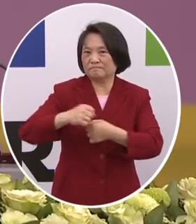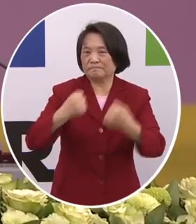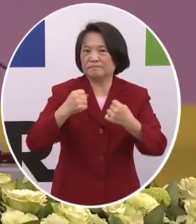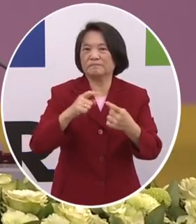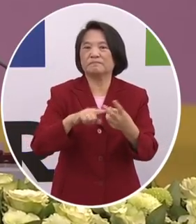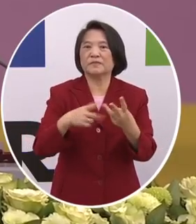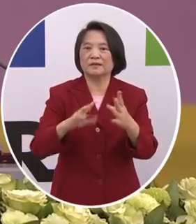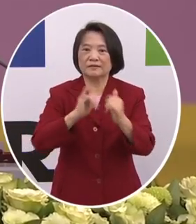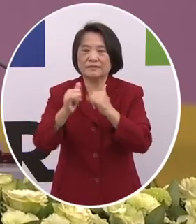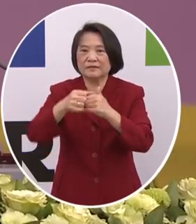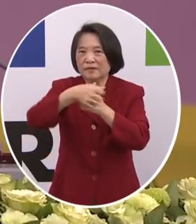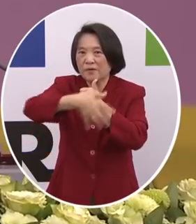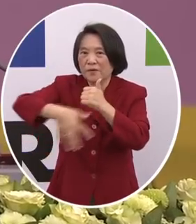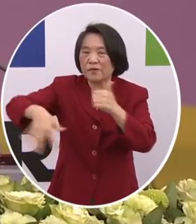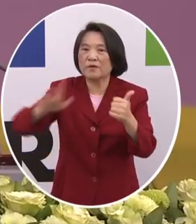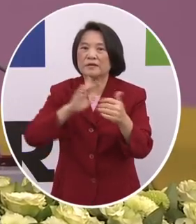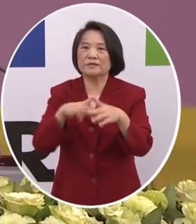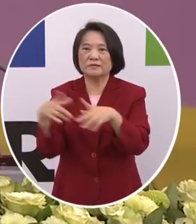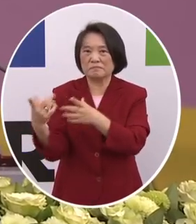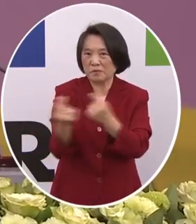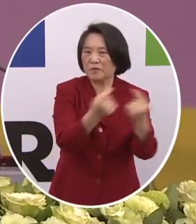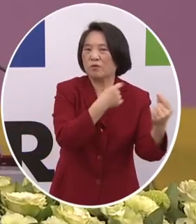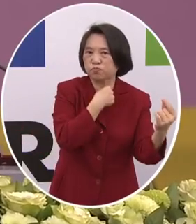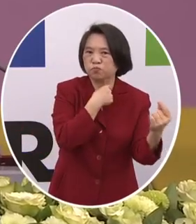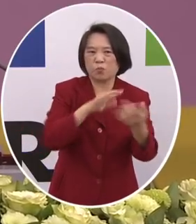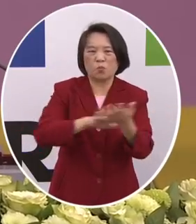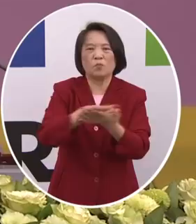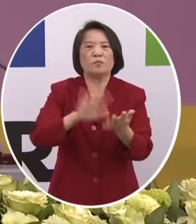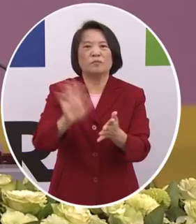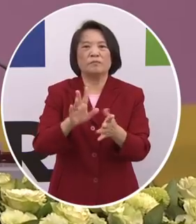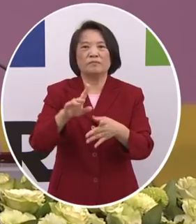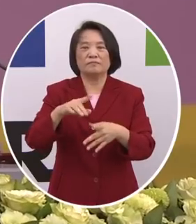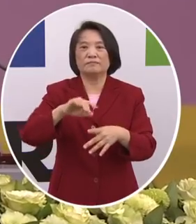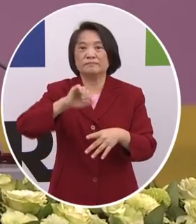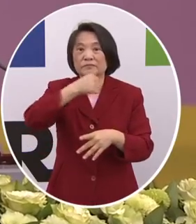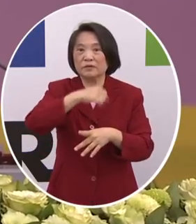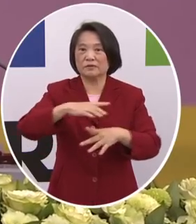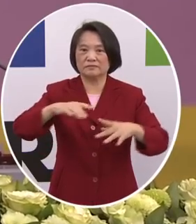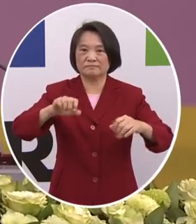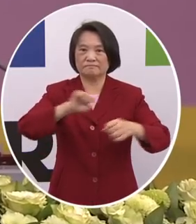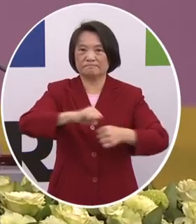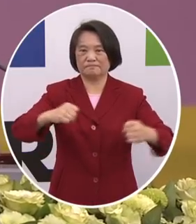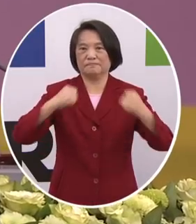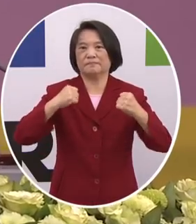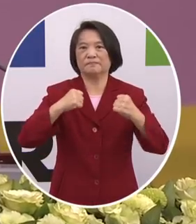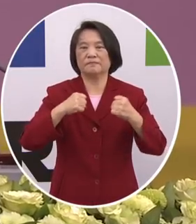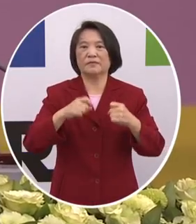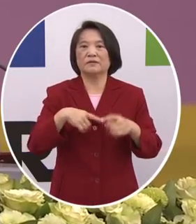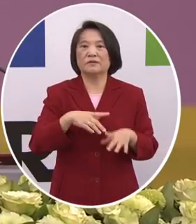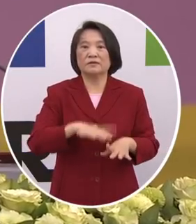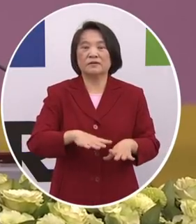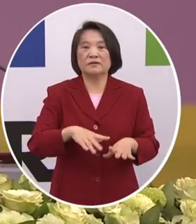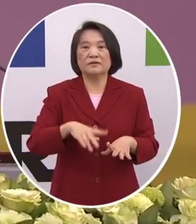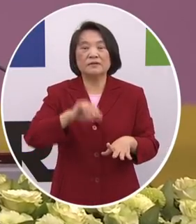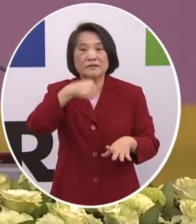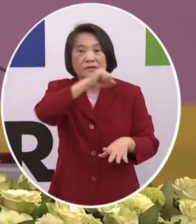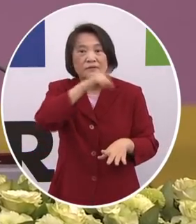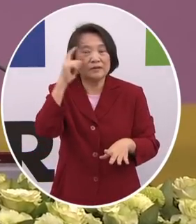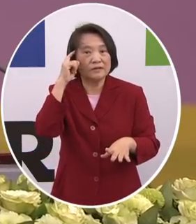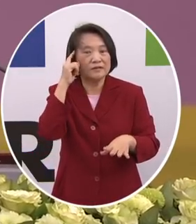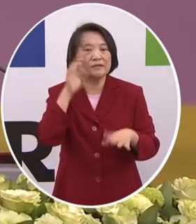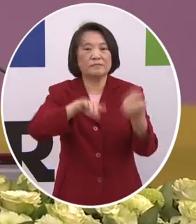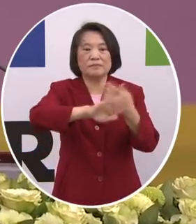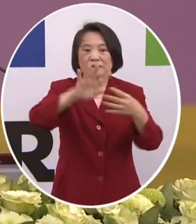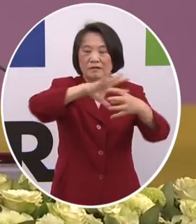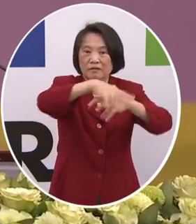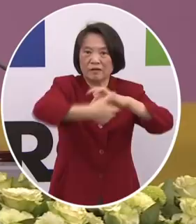化社会安全网，不断地壮大台湾，厚植实力，提升台湾在国际上的不可